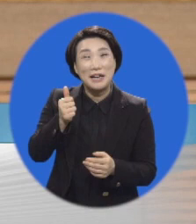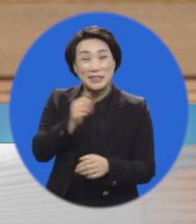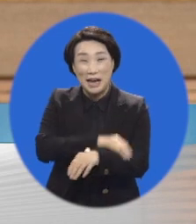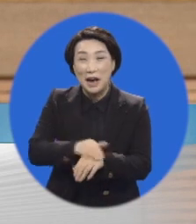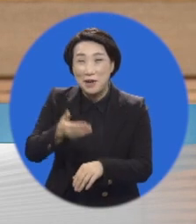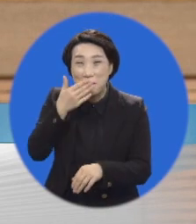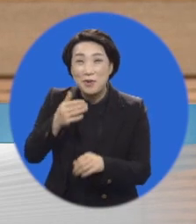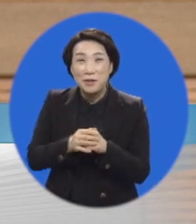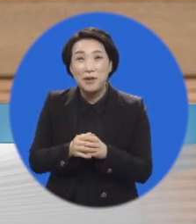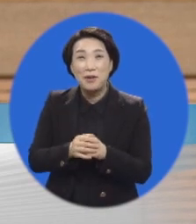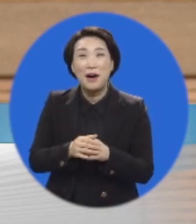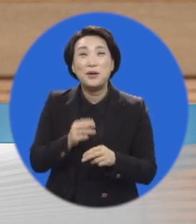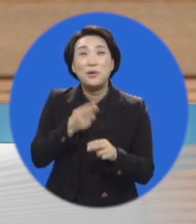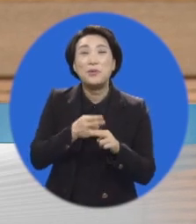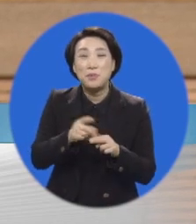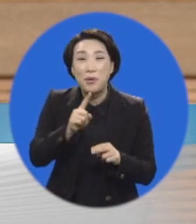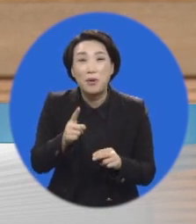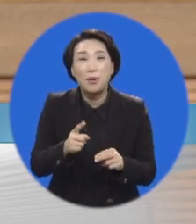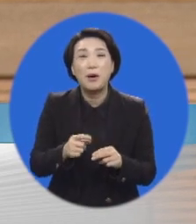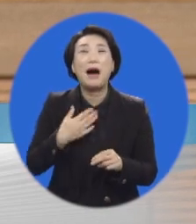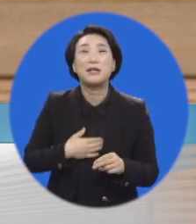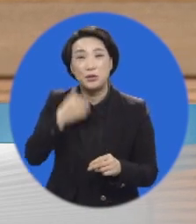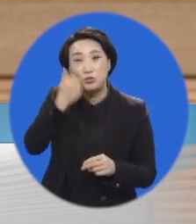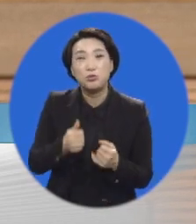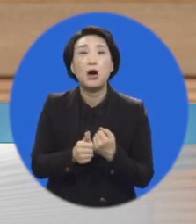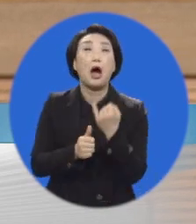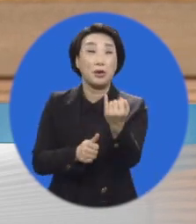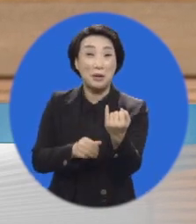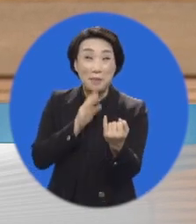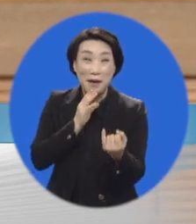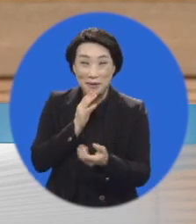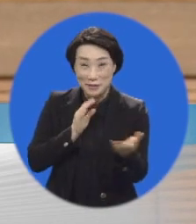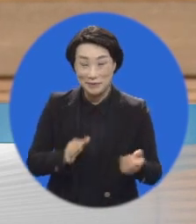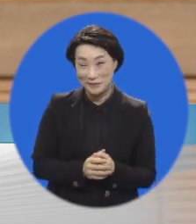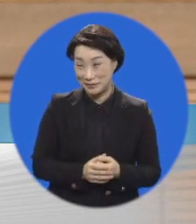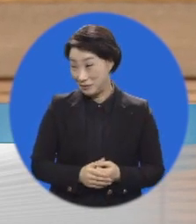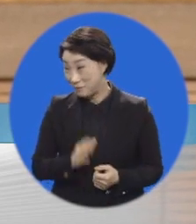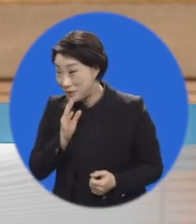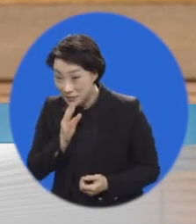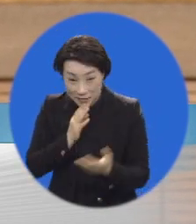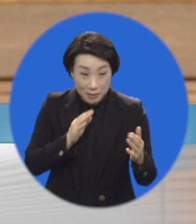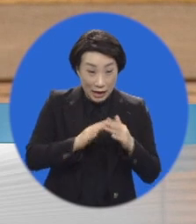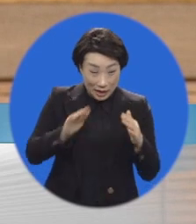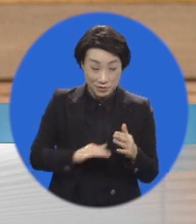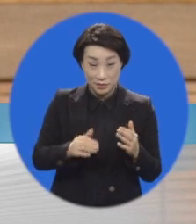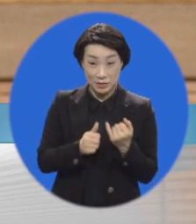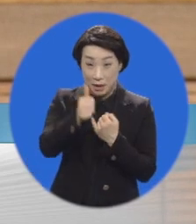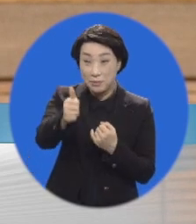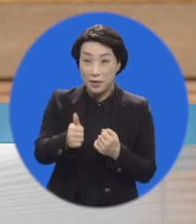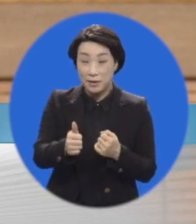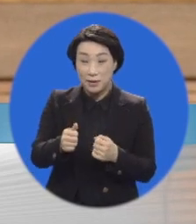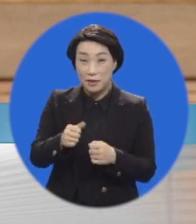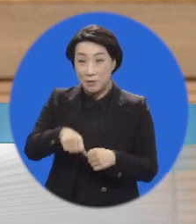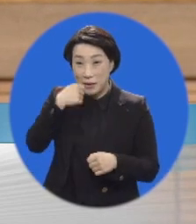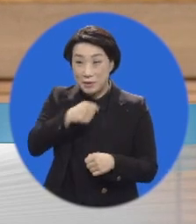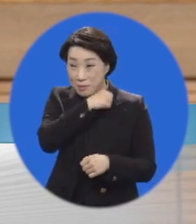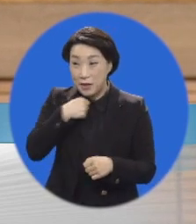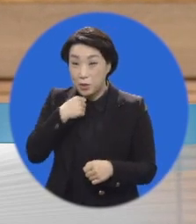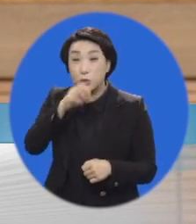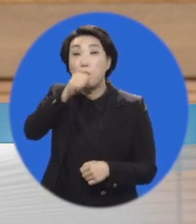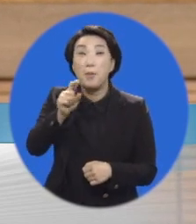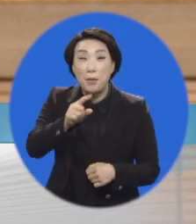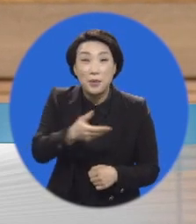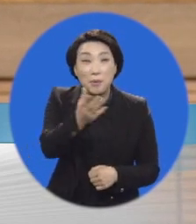사람은 어머니잖아. 어머니 그지? 여러분 남편이 제일 좋아하는 걸 누가 제일 잘 만들어요? 얘기 한번